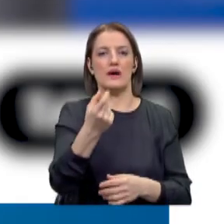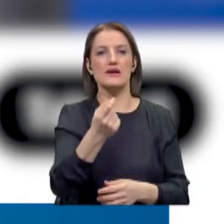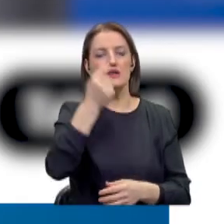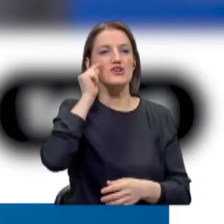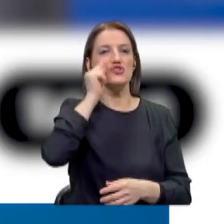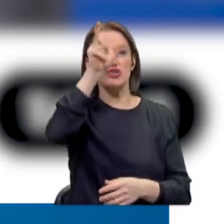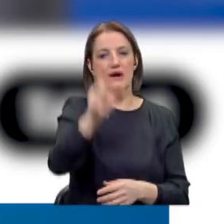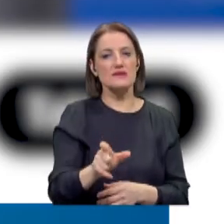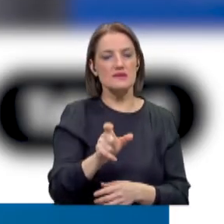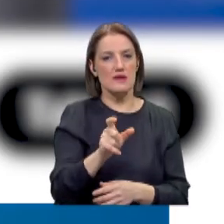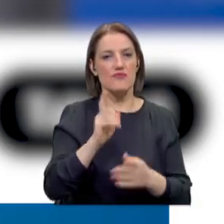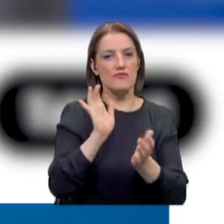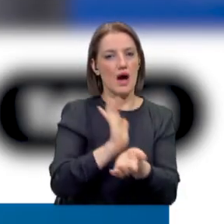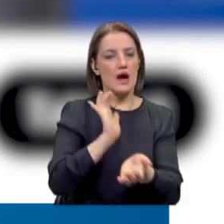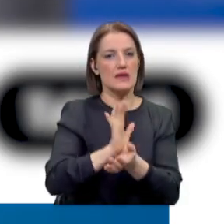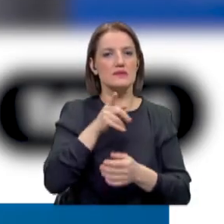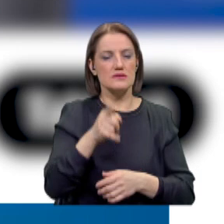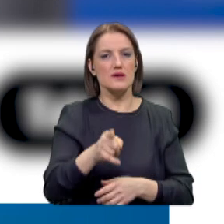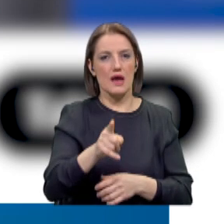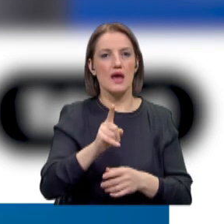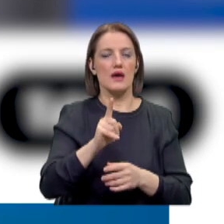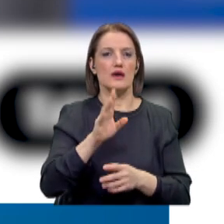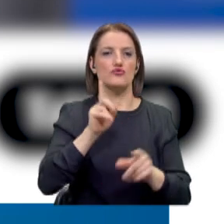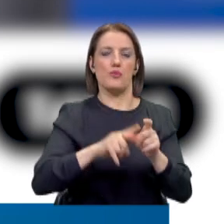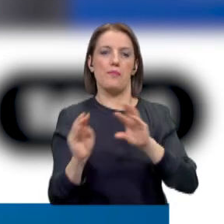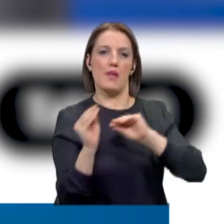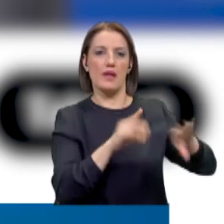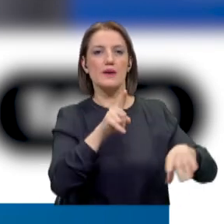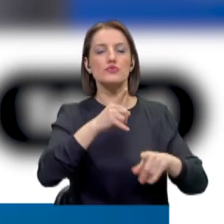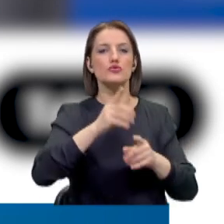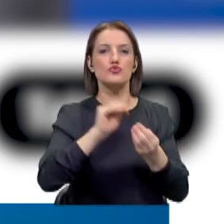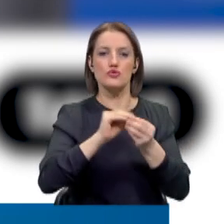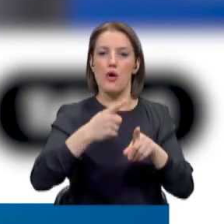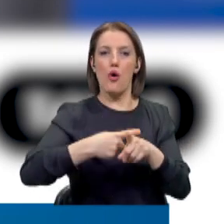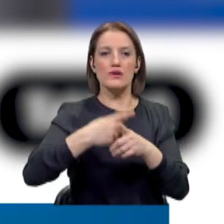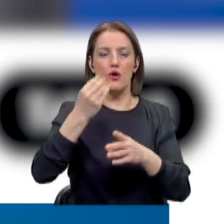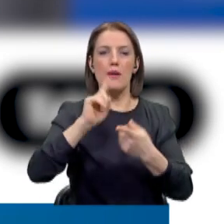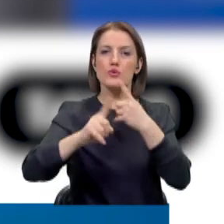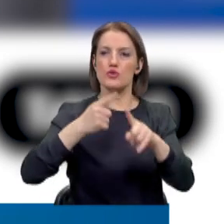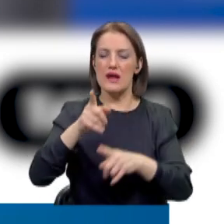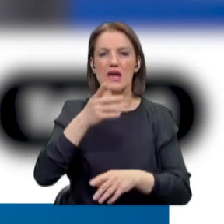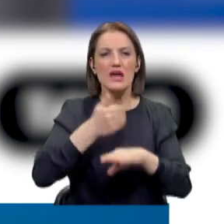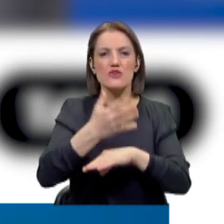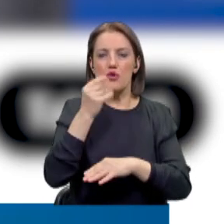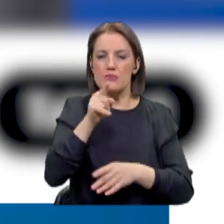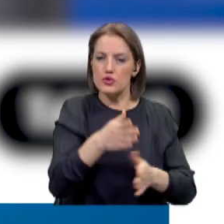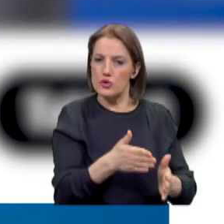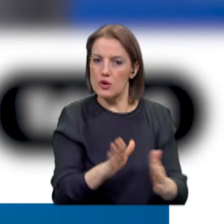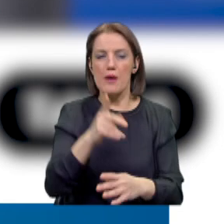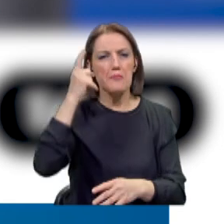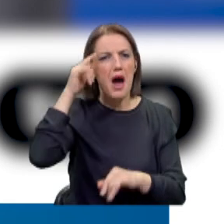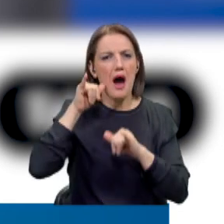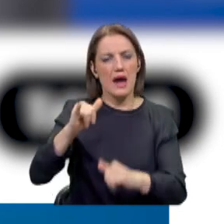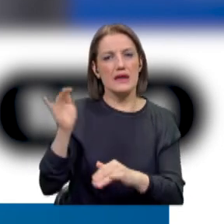şahıs ve ailesi Türk bürokratı alanında çöpe attı bunların suçlarına ortak olan bürokratlar geç olmadan bu yoldan dönün başınıza